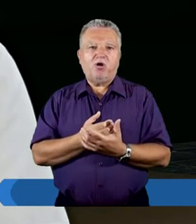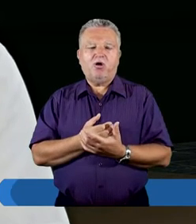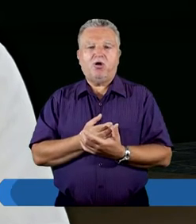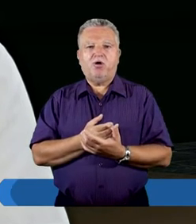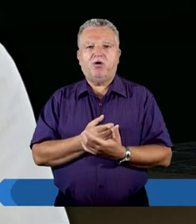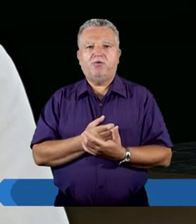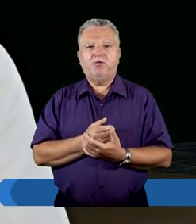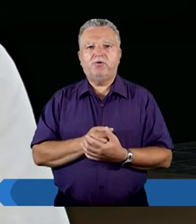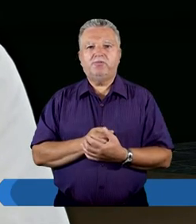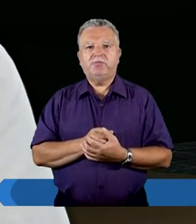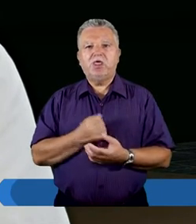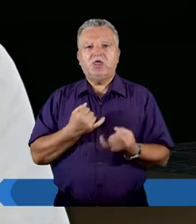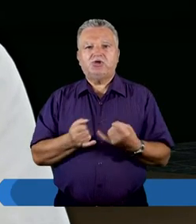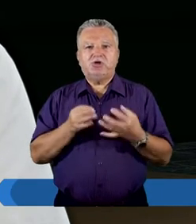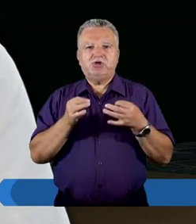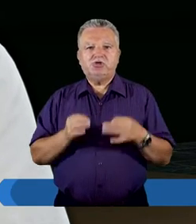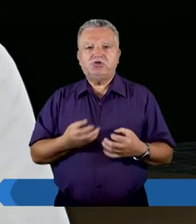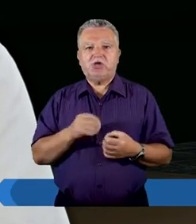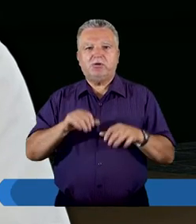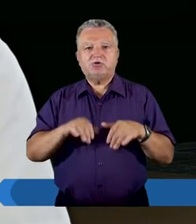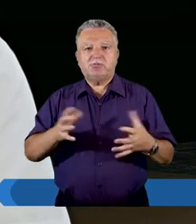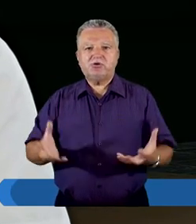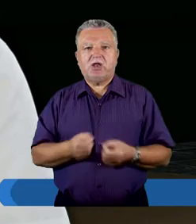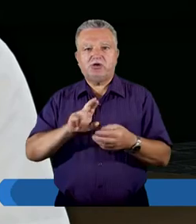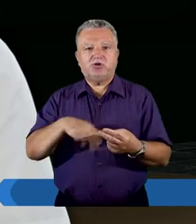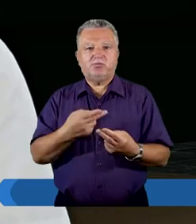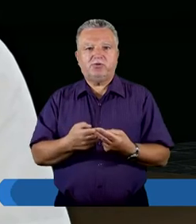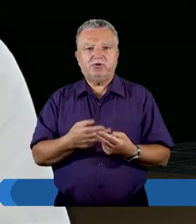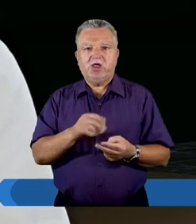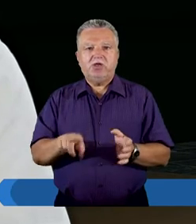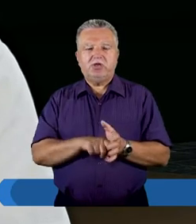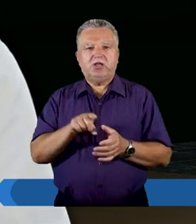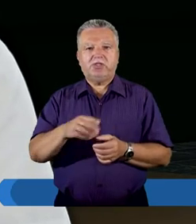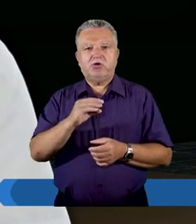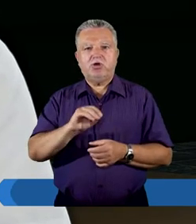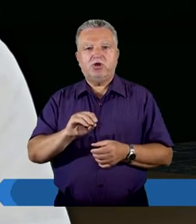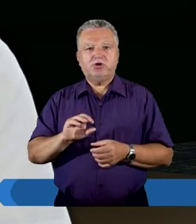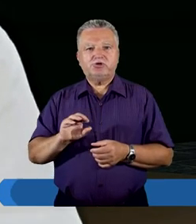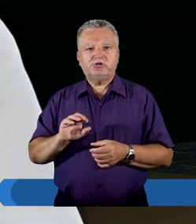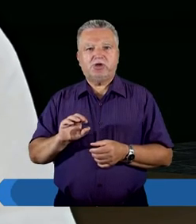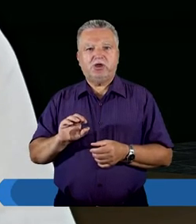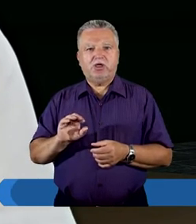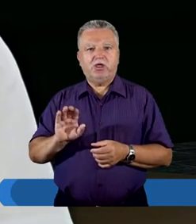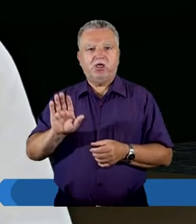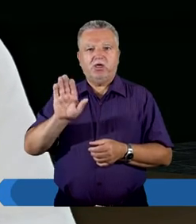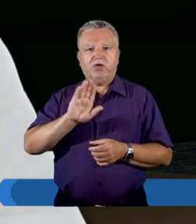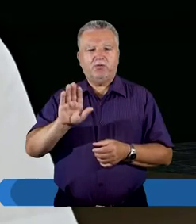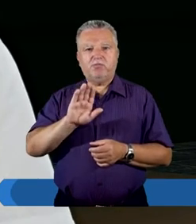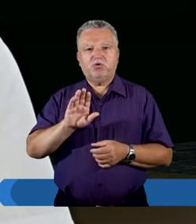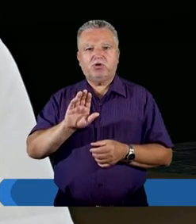sobie zadajemy pytania, nie możemy znaleźć odpowiedzi, to nie dlatego, że Bóg skąpi nam tych